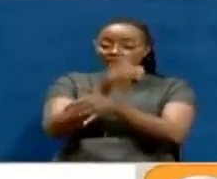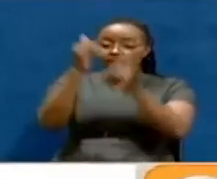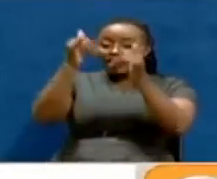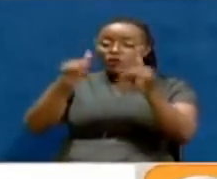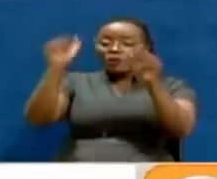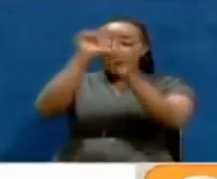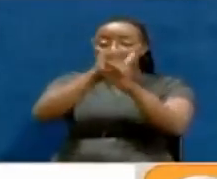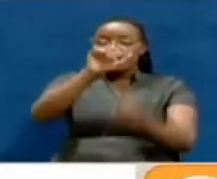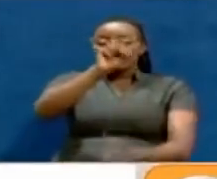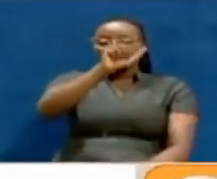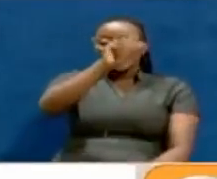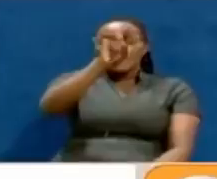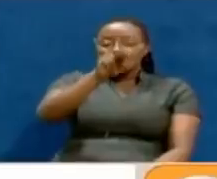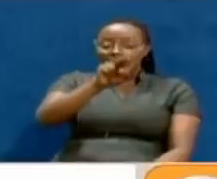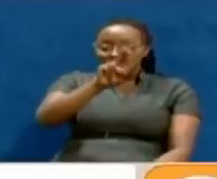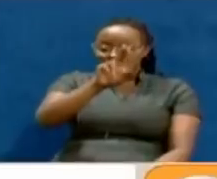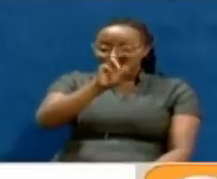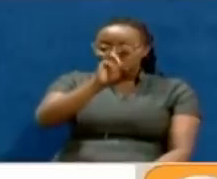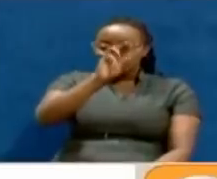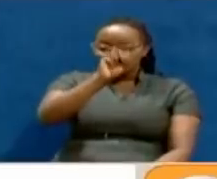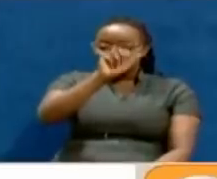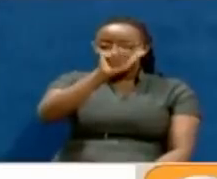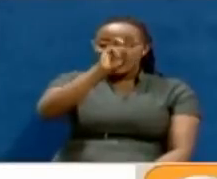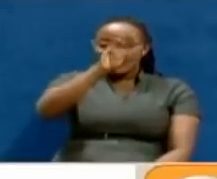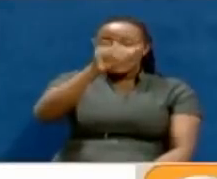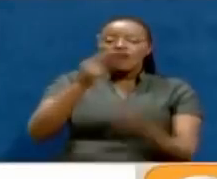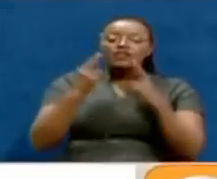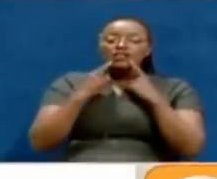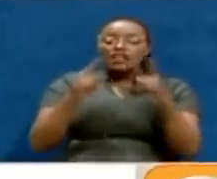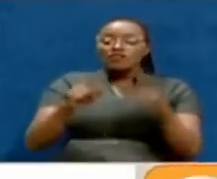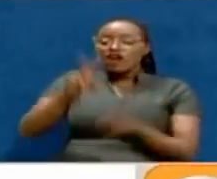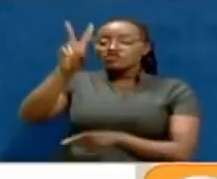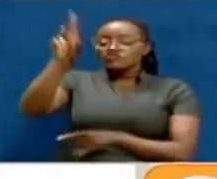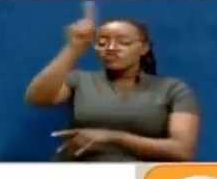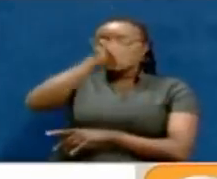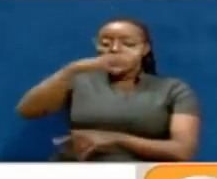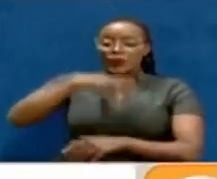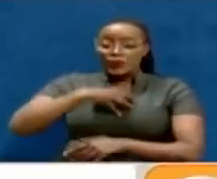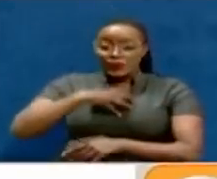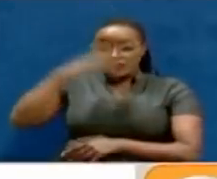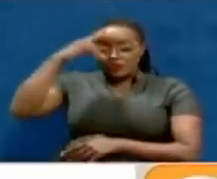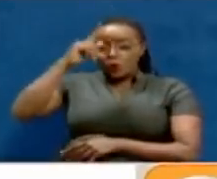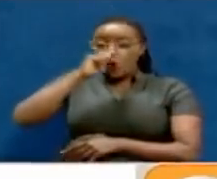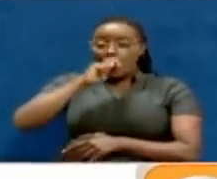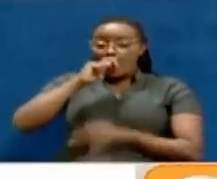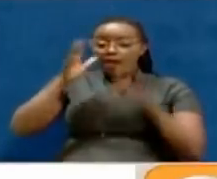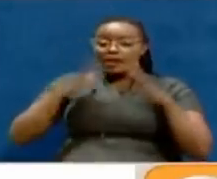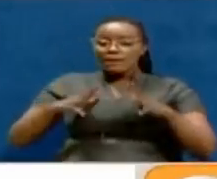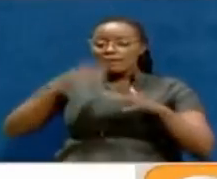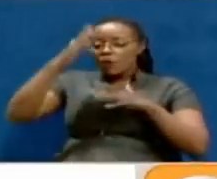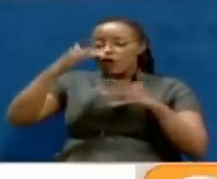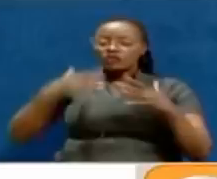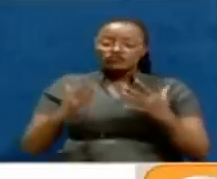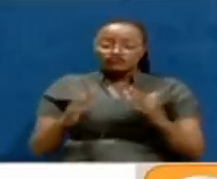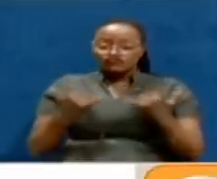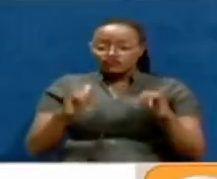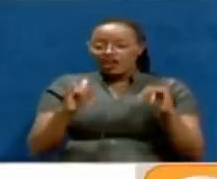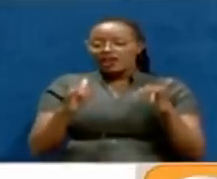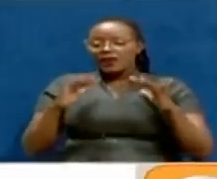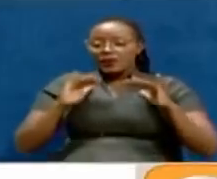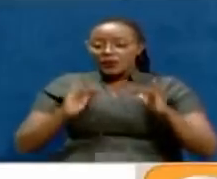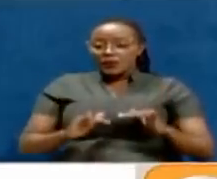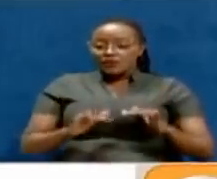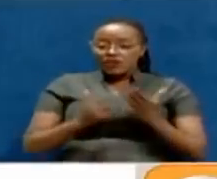wa Tanzania Samia Suluhu Hassan ametangaza siku mbili za likizo kwa Watanzania kwa ajili ya maombolezo, huku akitoa wito